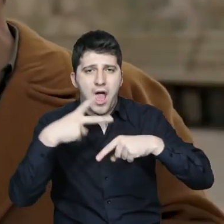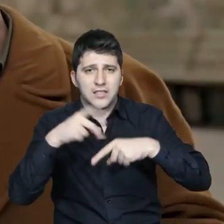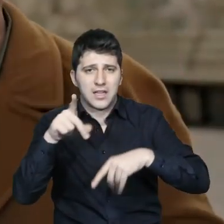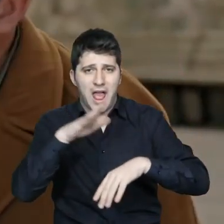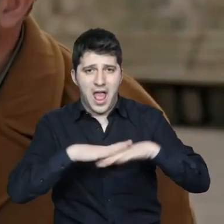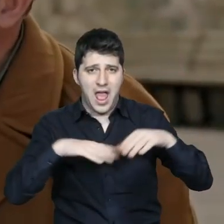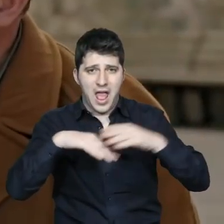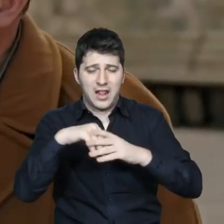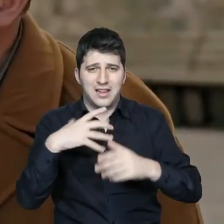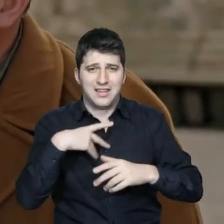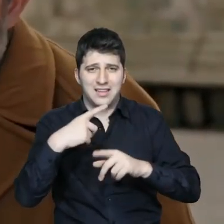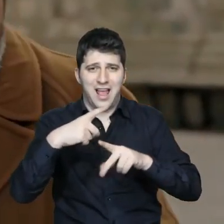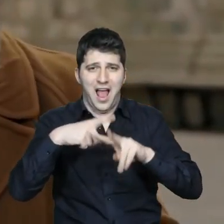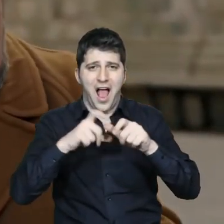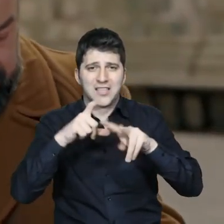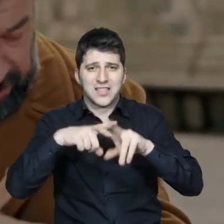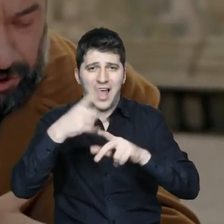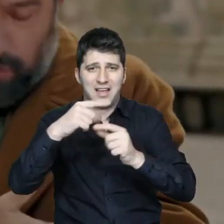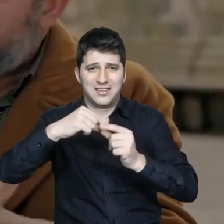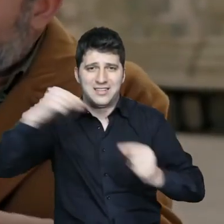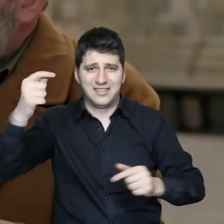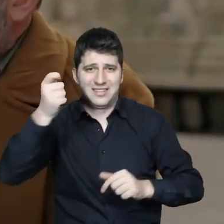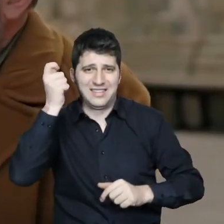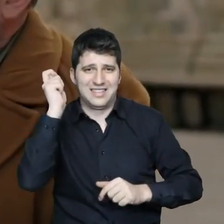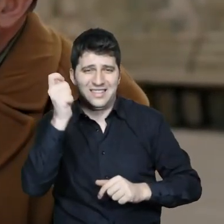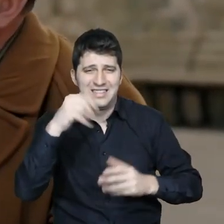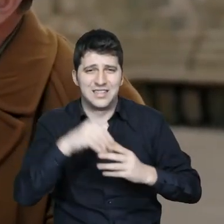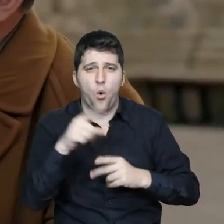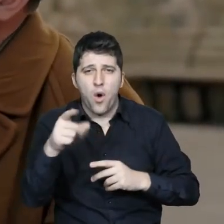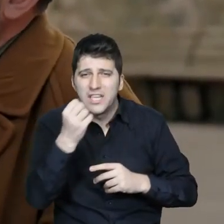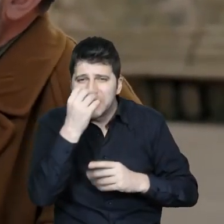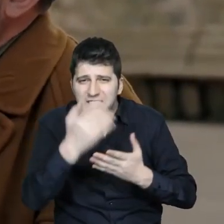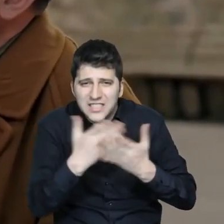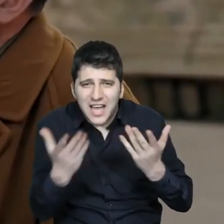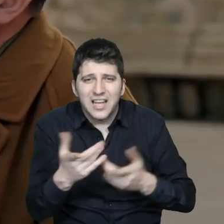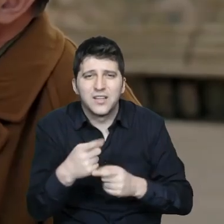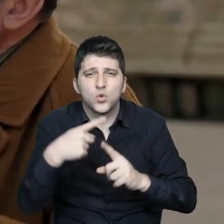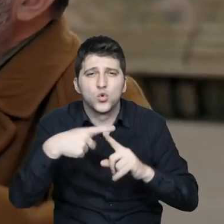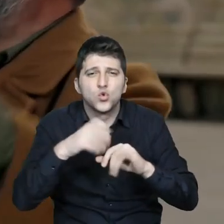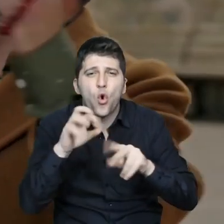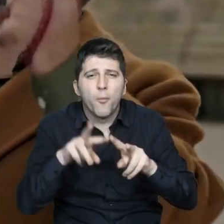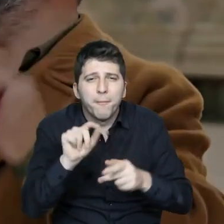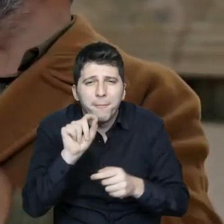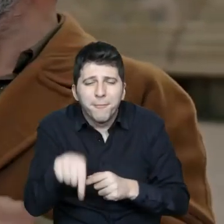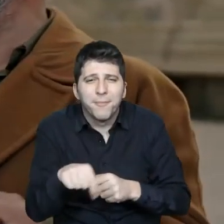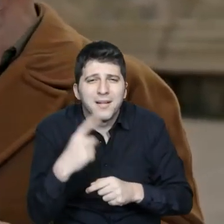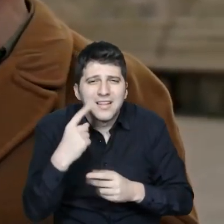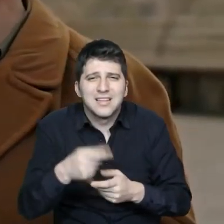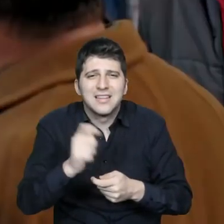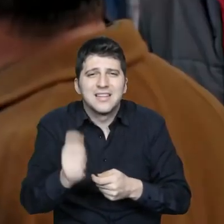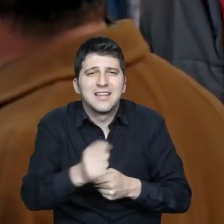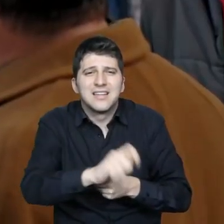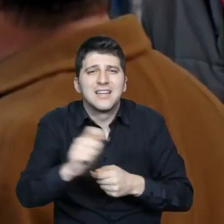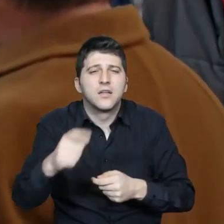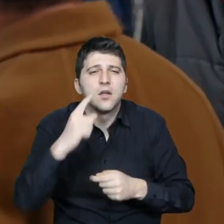elinde asası. Böyle işte o çiçekler, tohumlar serpe serpe mezarlığa doğru